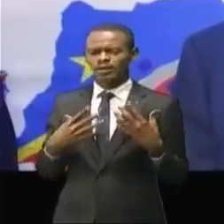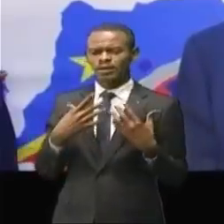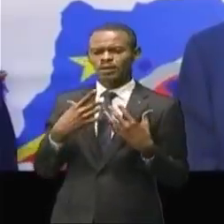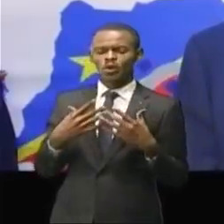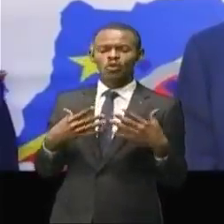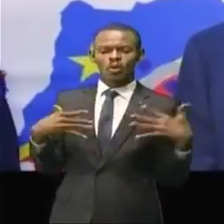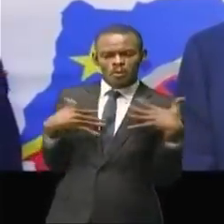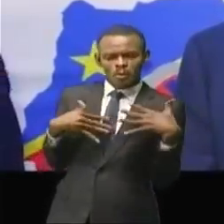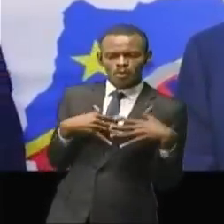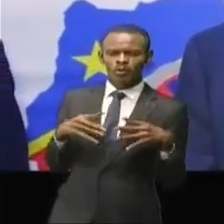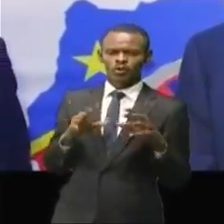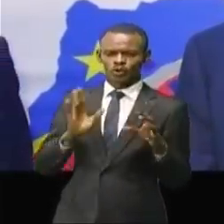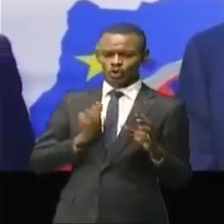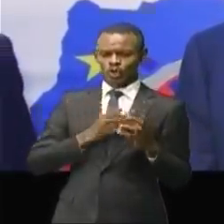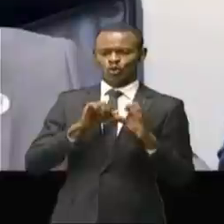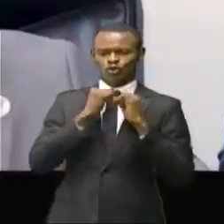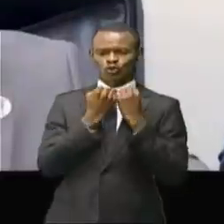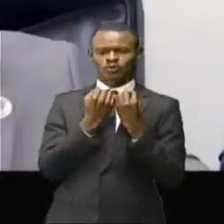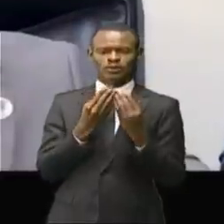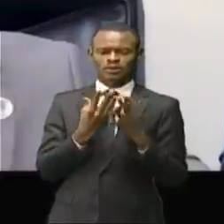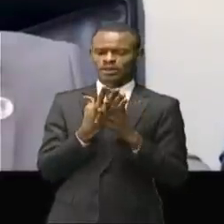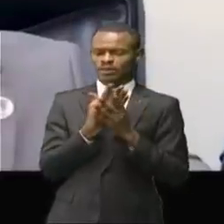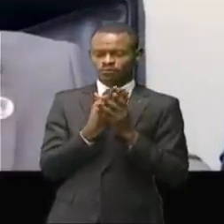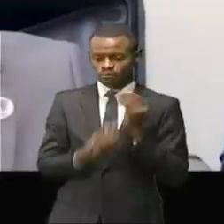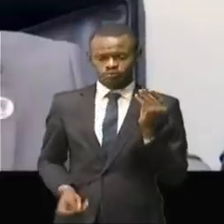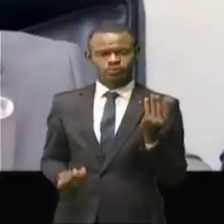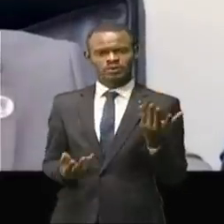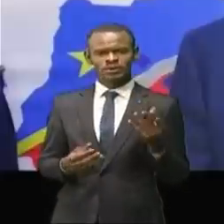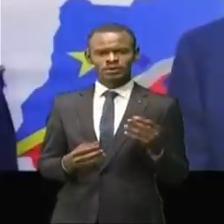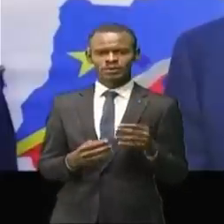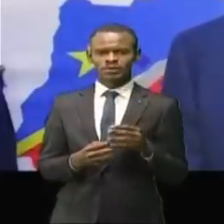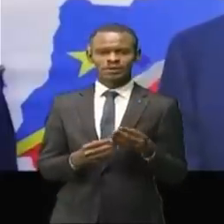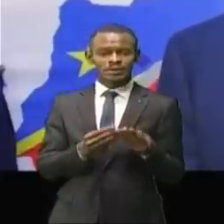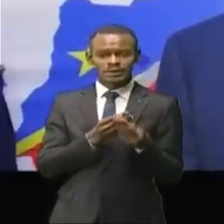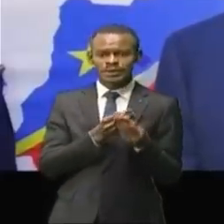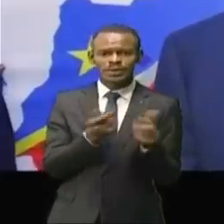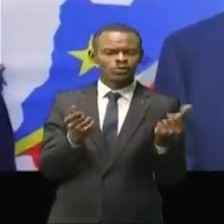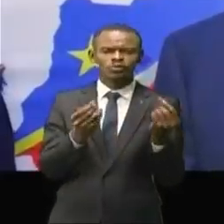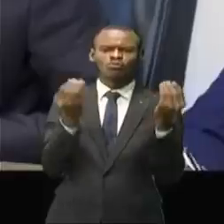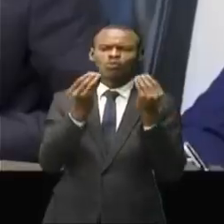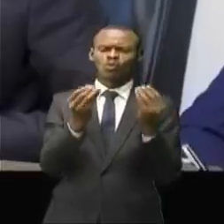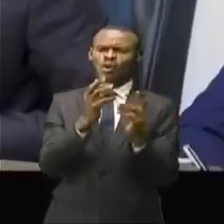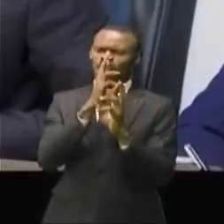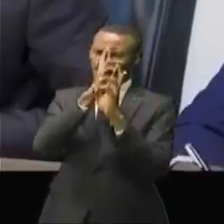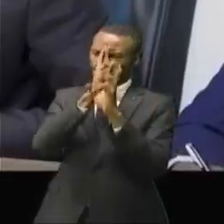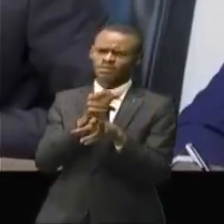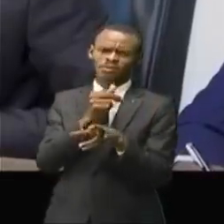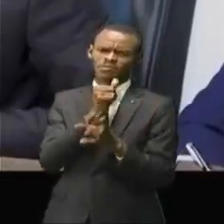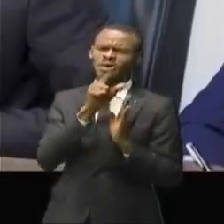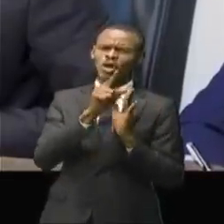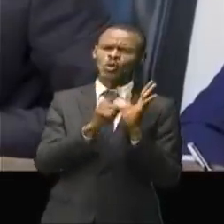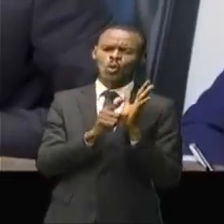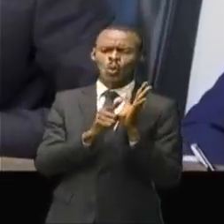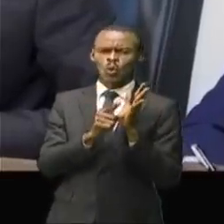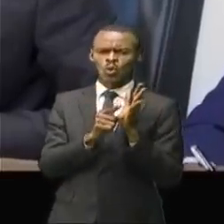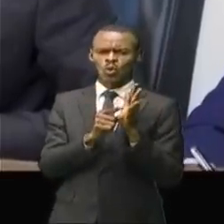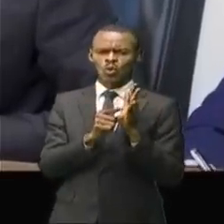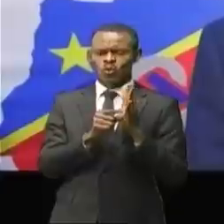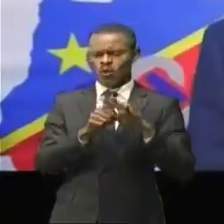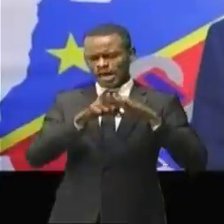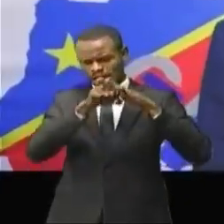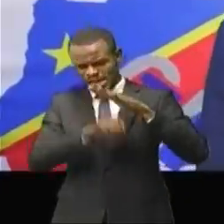la loi de la sous-traitance nous sommes réellement dans une activité de sous-traitance parce que le